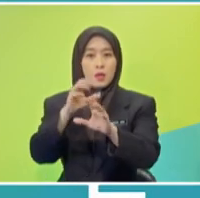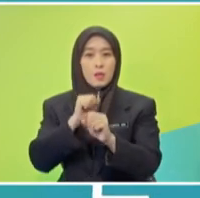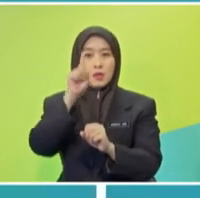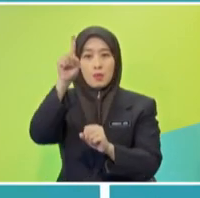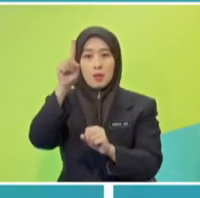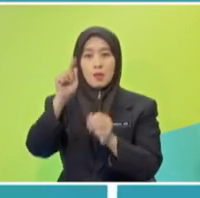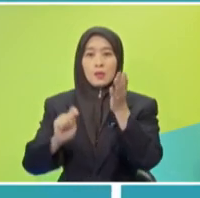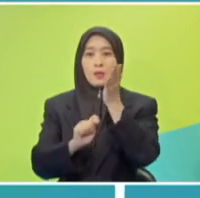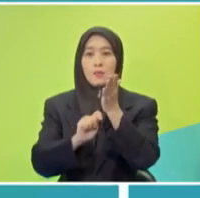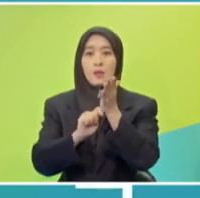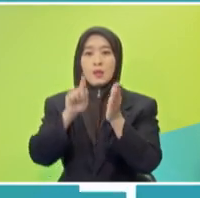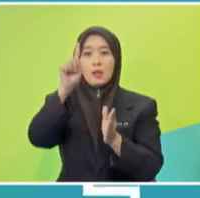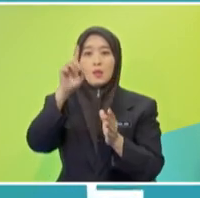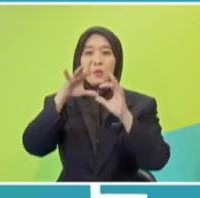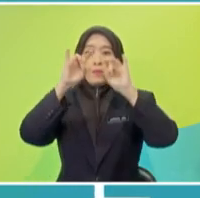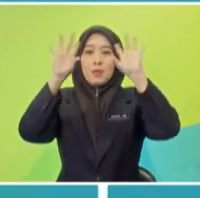Hana